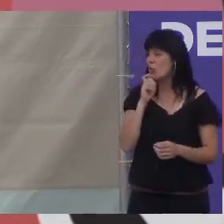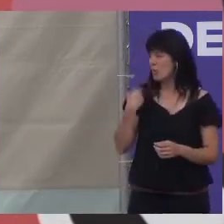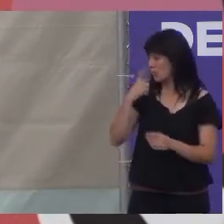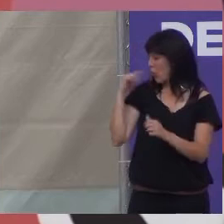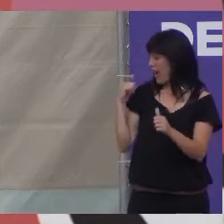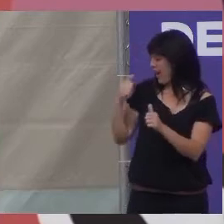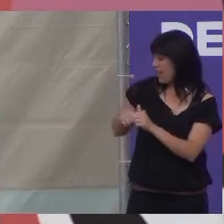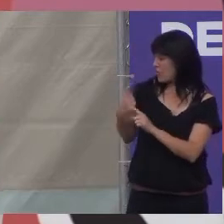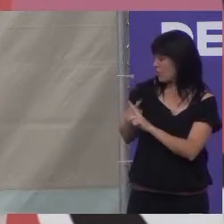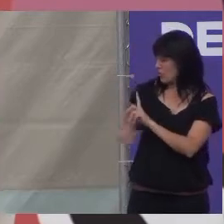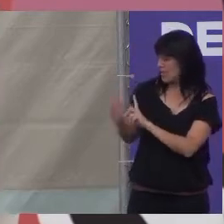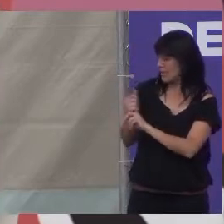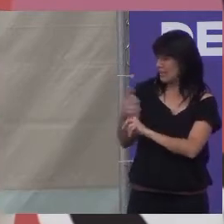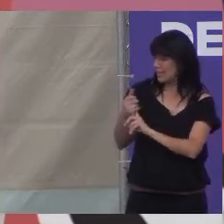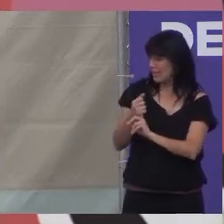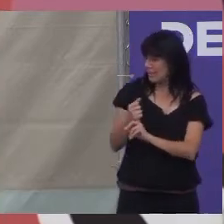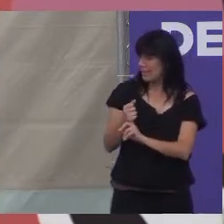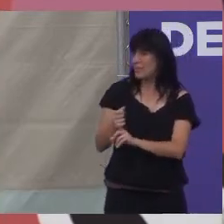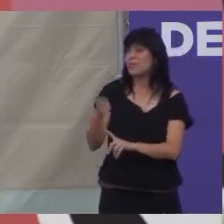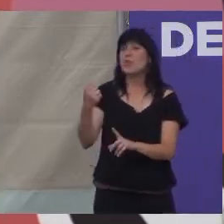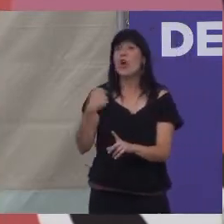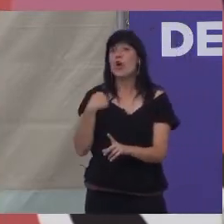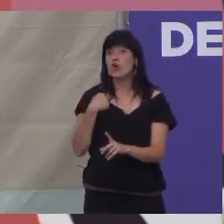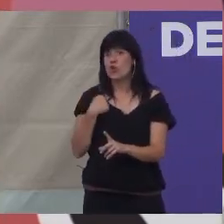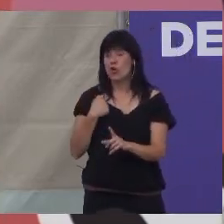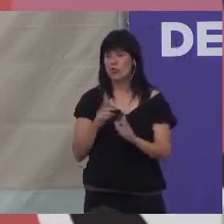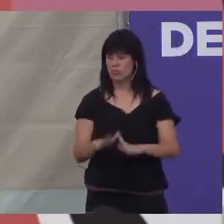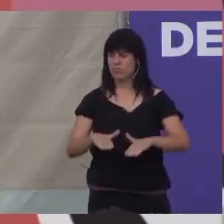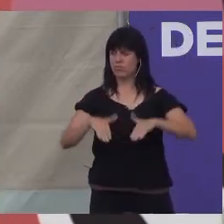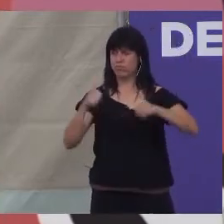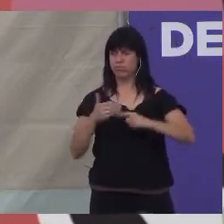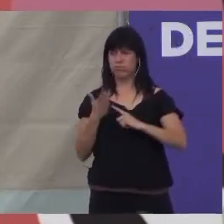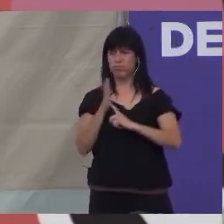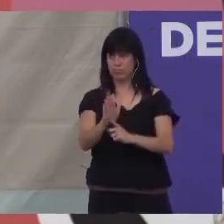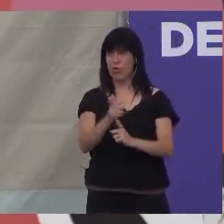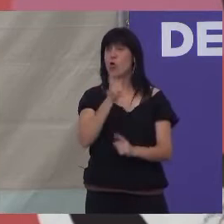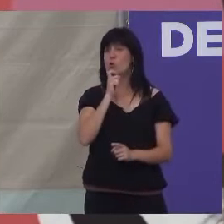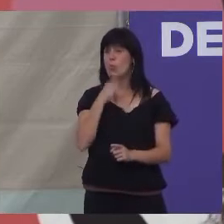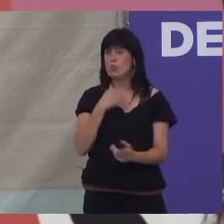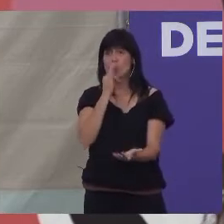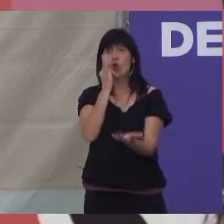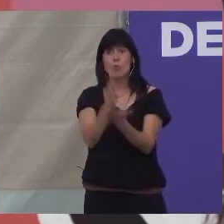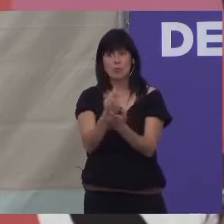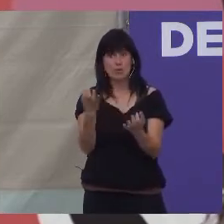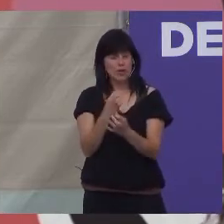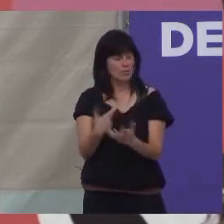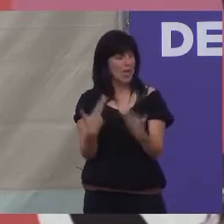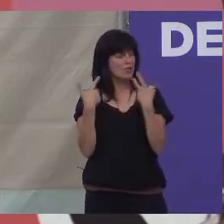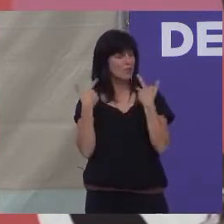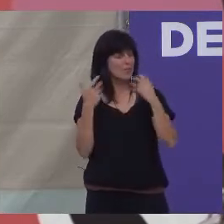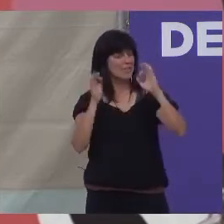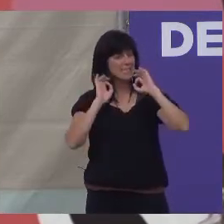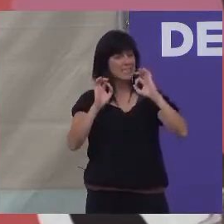anys. Presente la meva candidatura amb el compromís d'assumir la responsabilitat